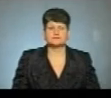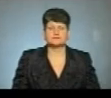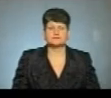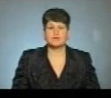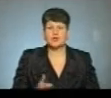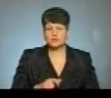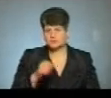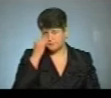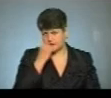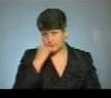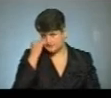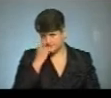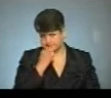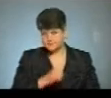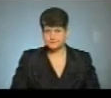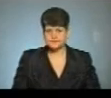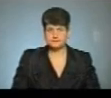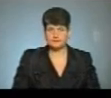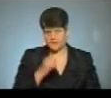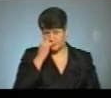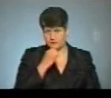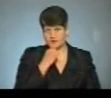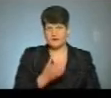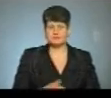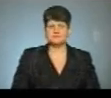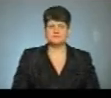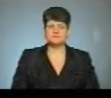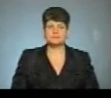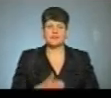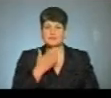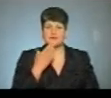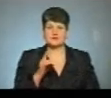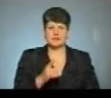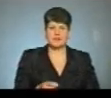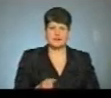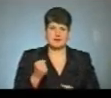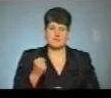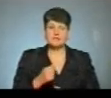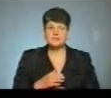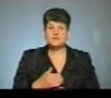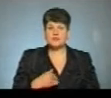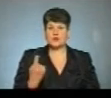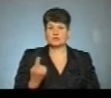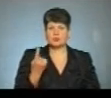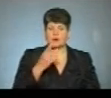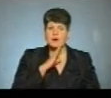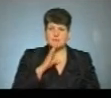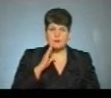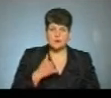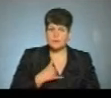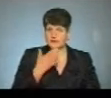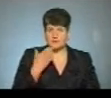дякую. Дуже вам дякую. Дякую. О, дуже мало, що тримайтесь. Я одинока мама. У мене